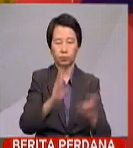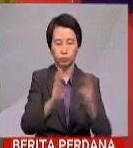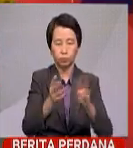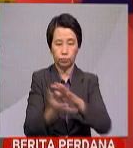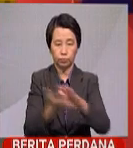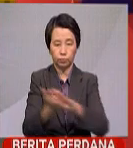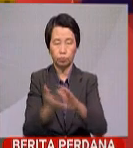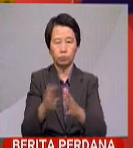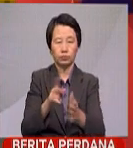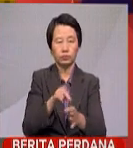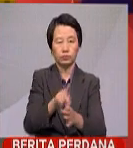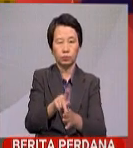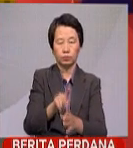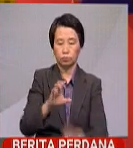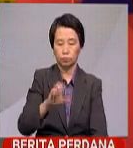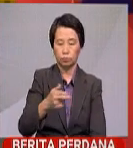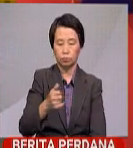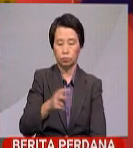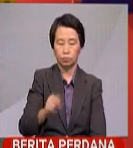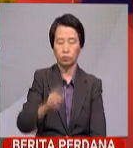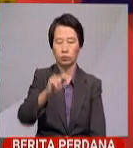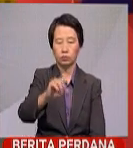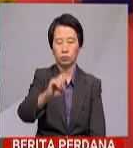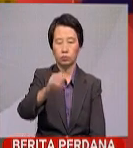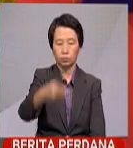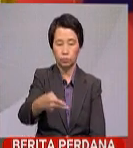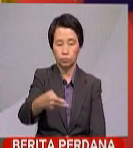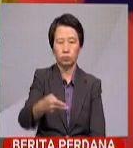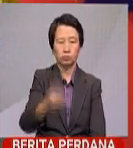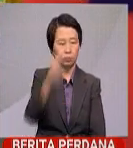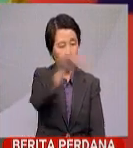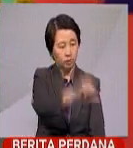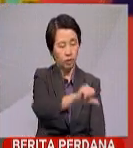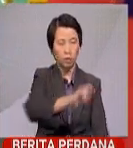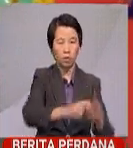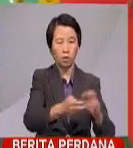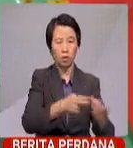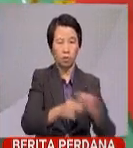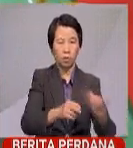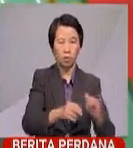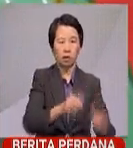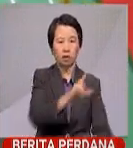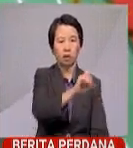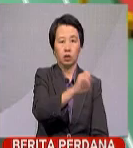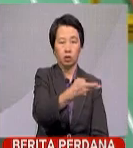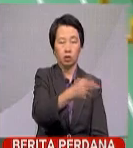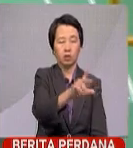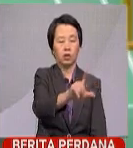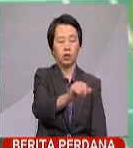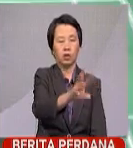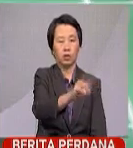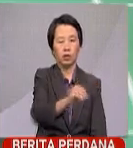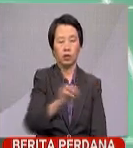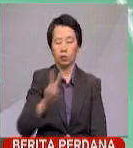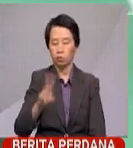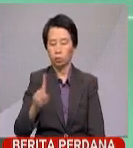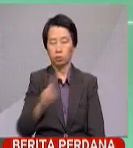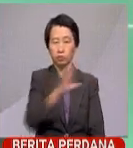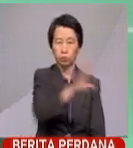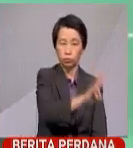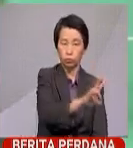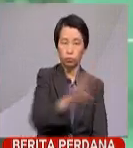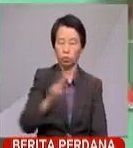campuran profesional Chan Peng Soon dan Goh Liu Ying yang mengalahkan rakan senegara Lo Hang Yi dan Lim Chiu Sien